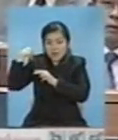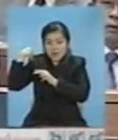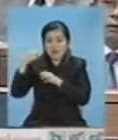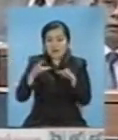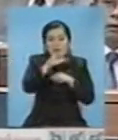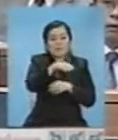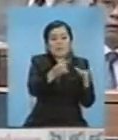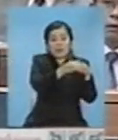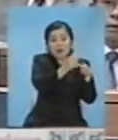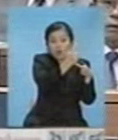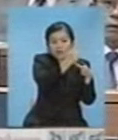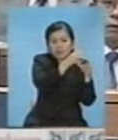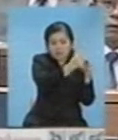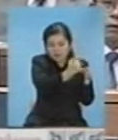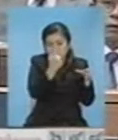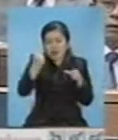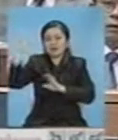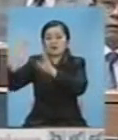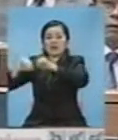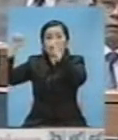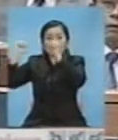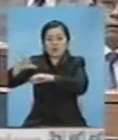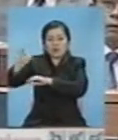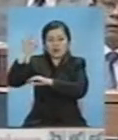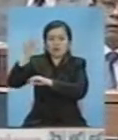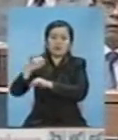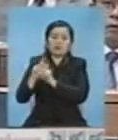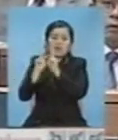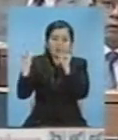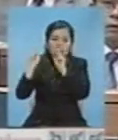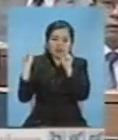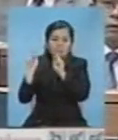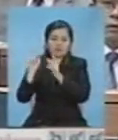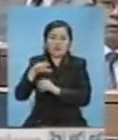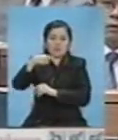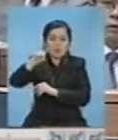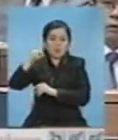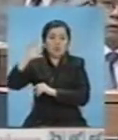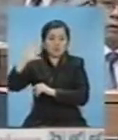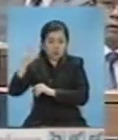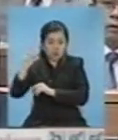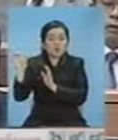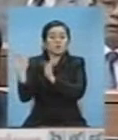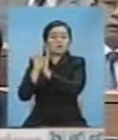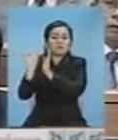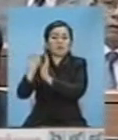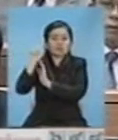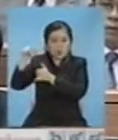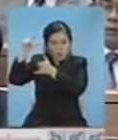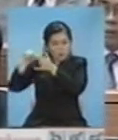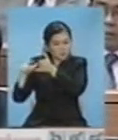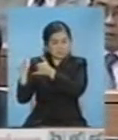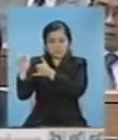ก็พอเพื่อมาโหวตในการสรรหากรรมการปปช.ที่สุดคนคนนั้นจะดีขนาด